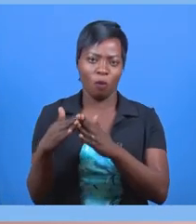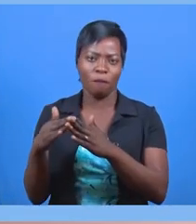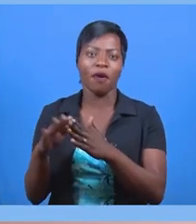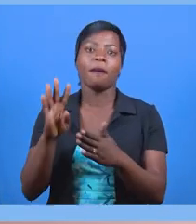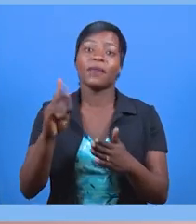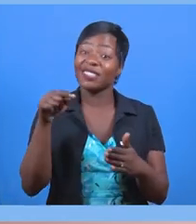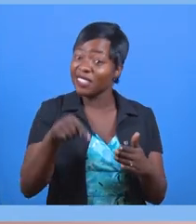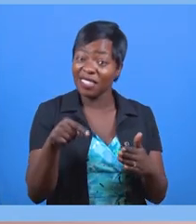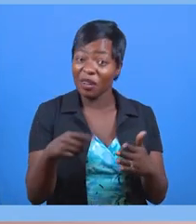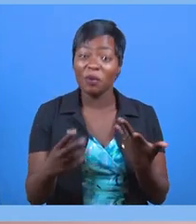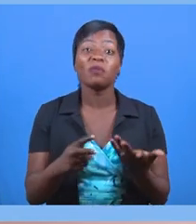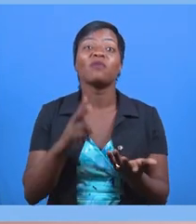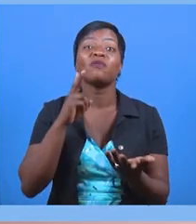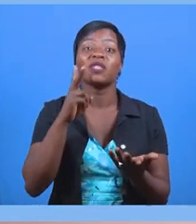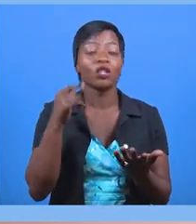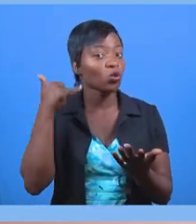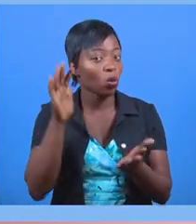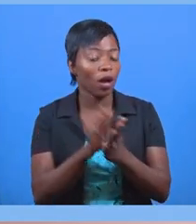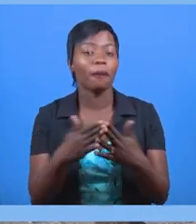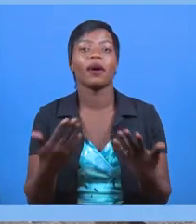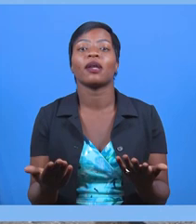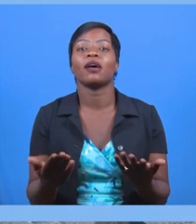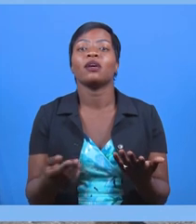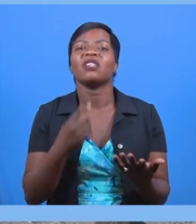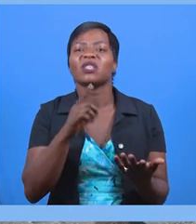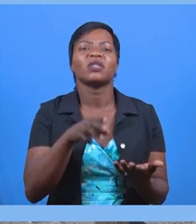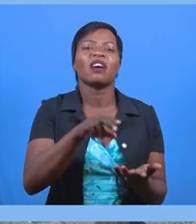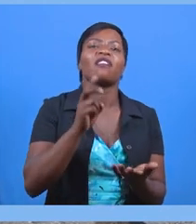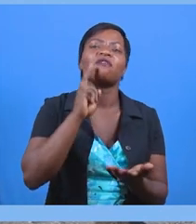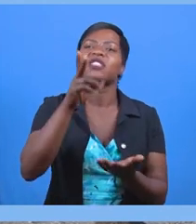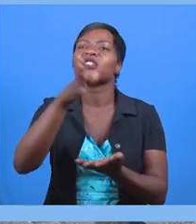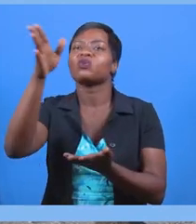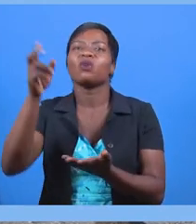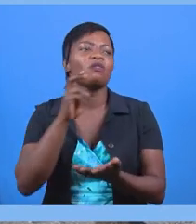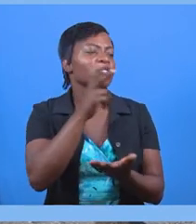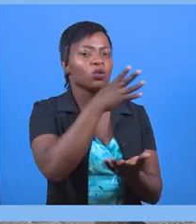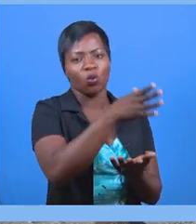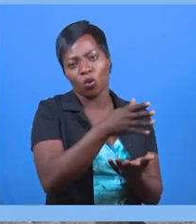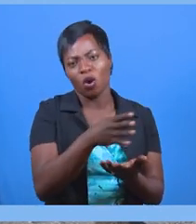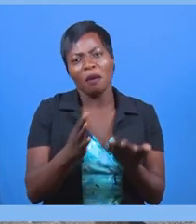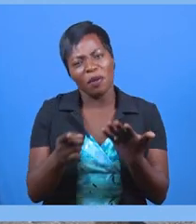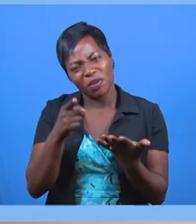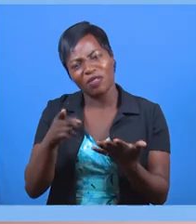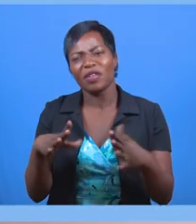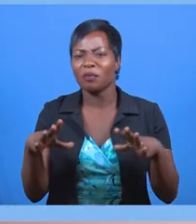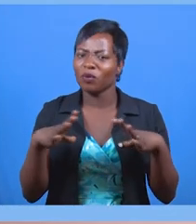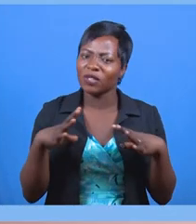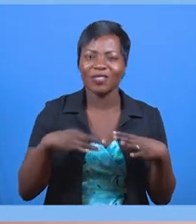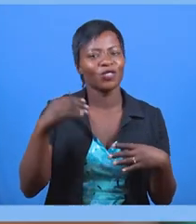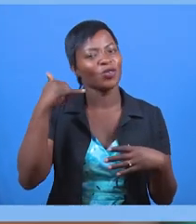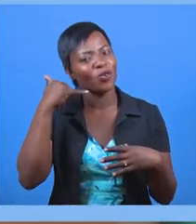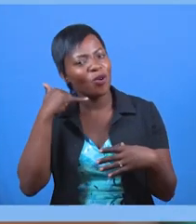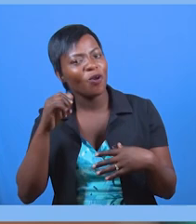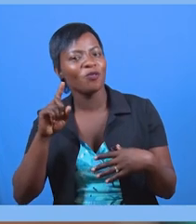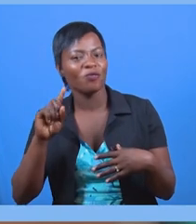kusvika mikova yese yakakiwa kunzi vanhu vakashanya vakadini. Hazvisi kukosha here zvekuti tiitirane nhare